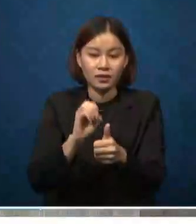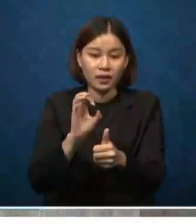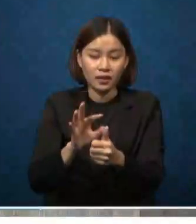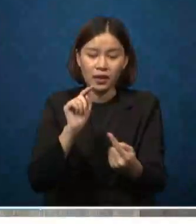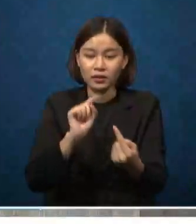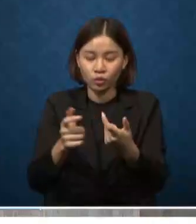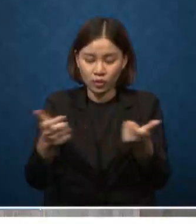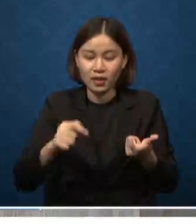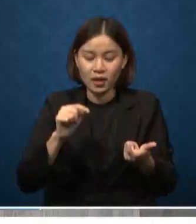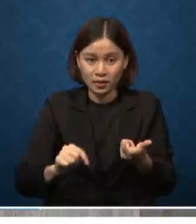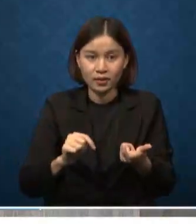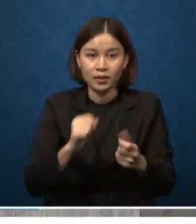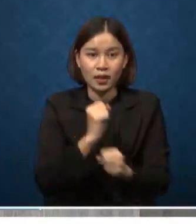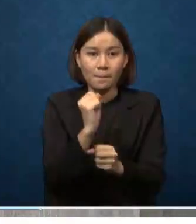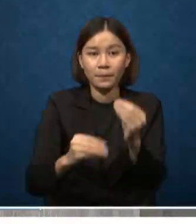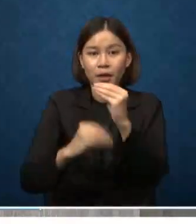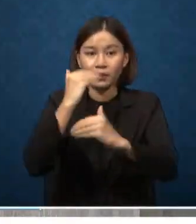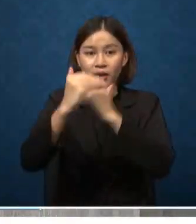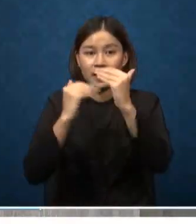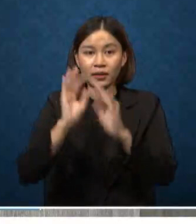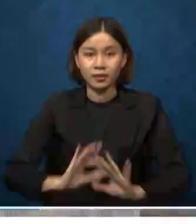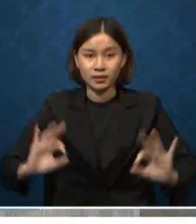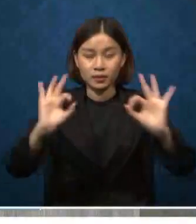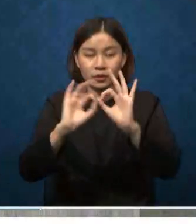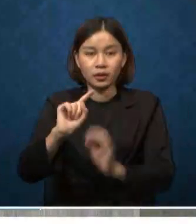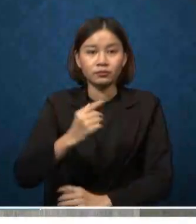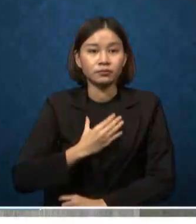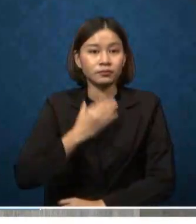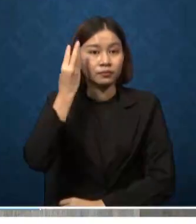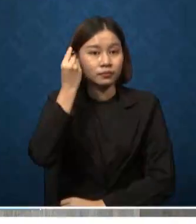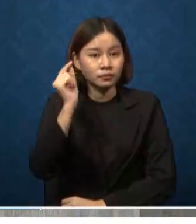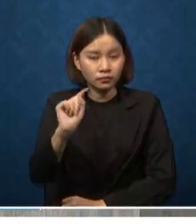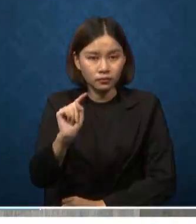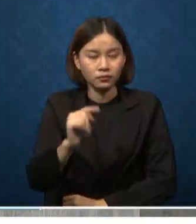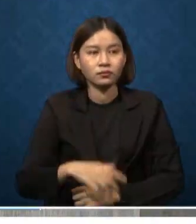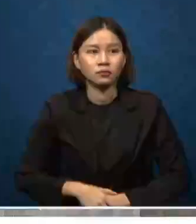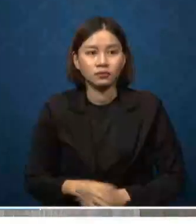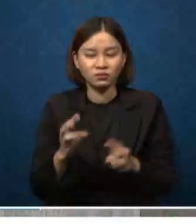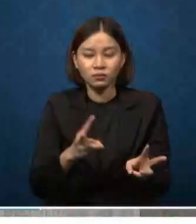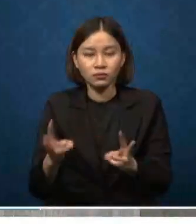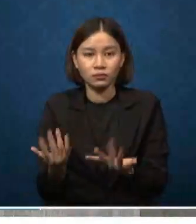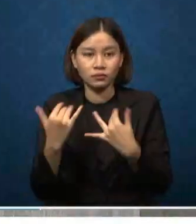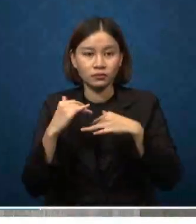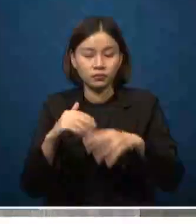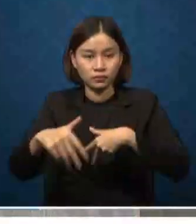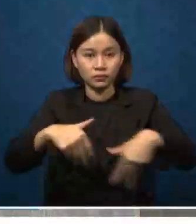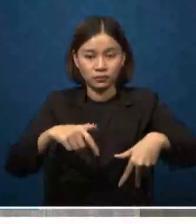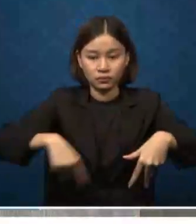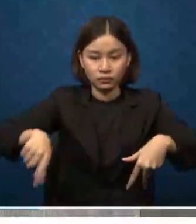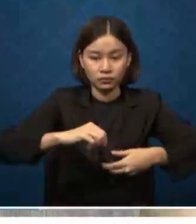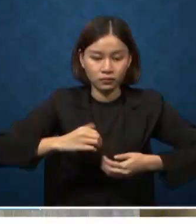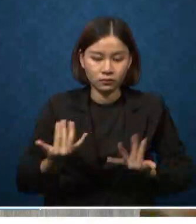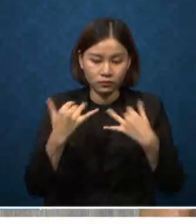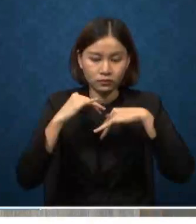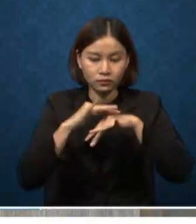งานเข้าไปนะครับและที่สำคัญอย่างนี้ครับผมคิดว่าช่องทางการมีส่วนร่วมของประชาชนใน